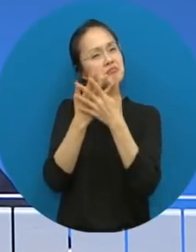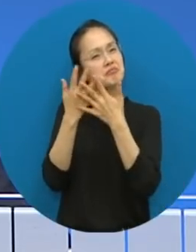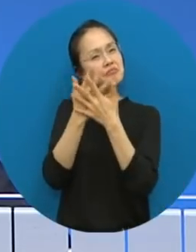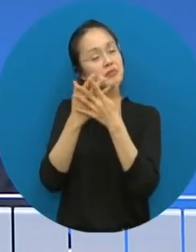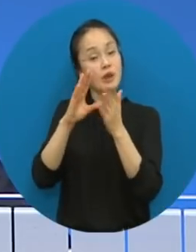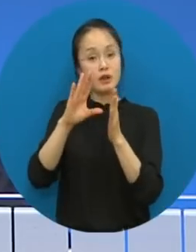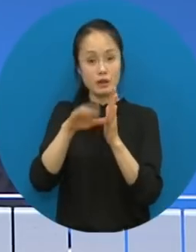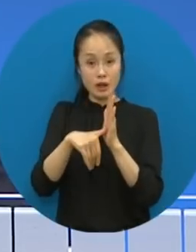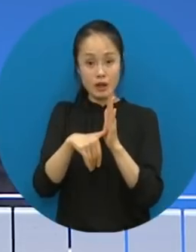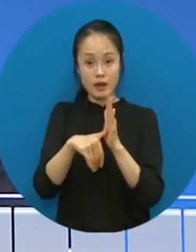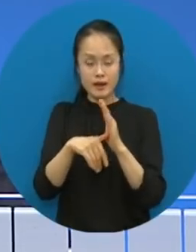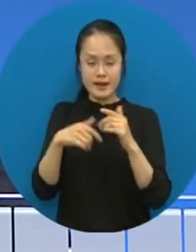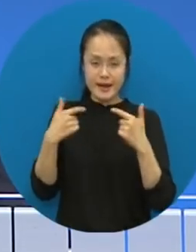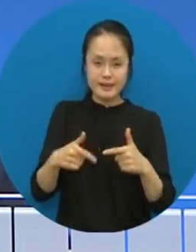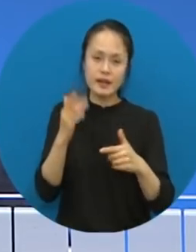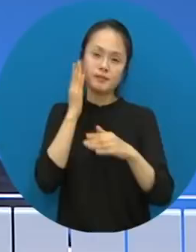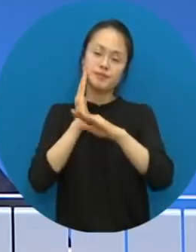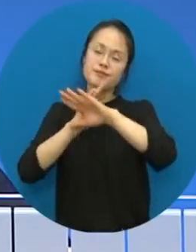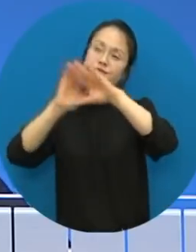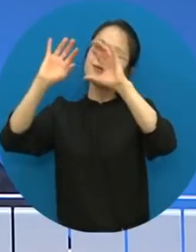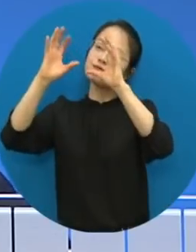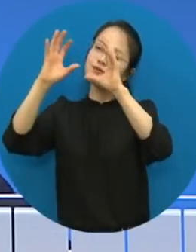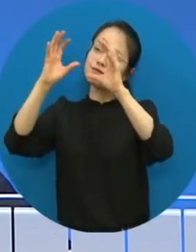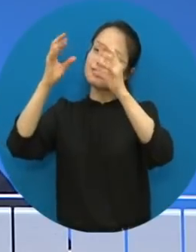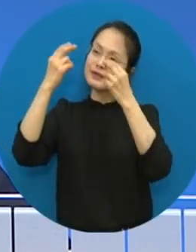날마다 본향을 향해 떠나는 이 길이